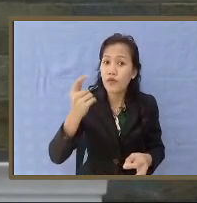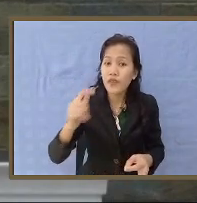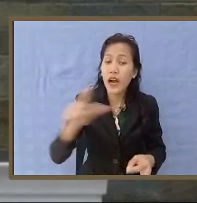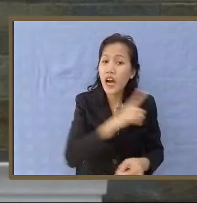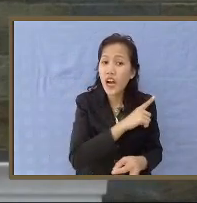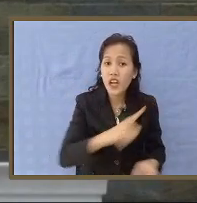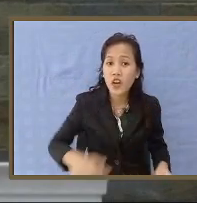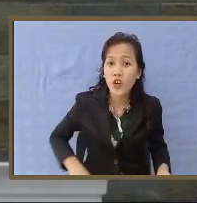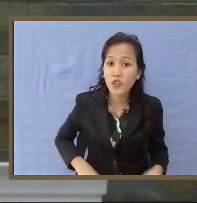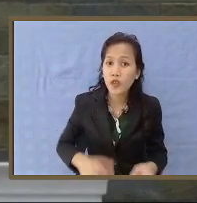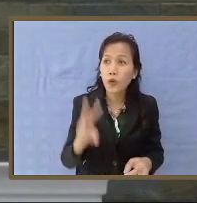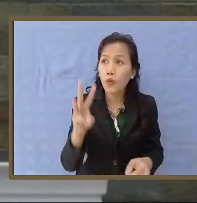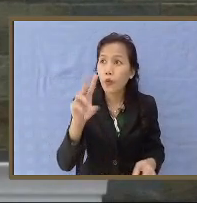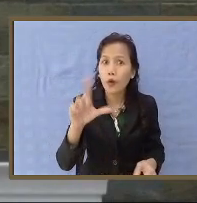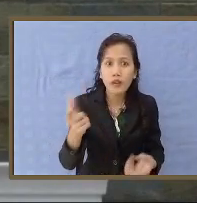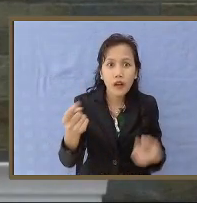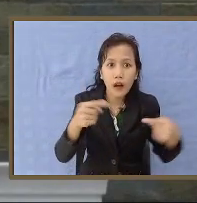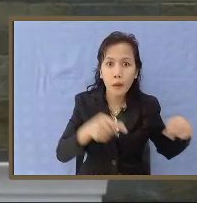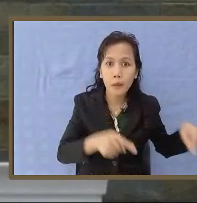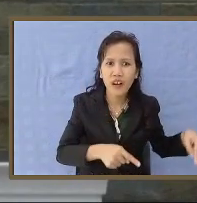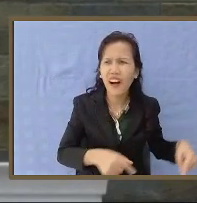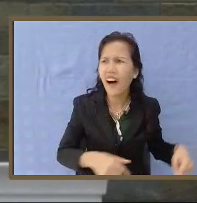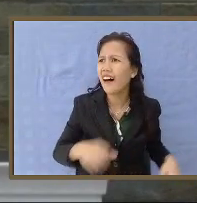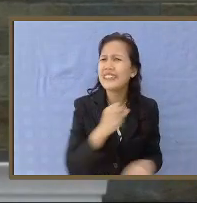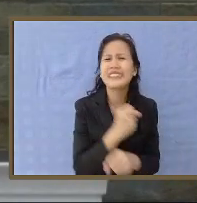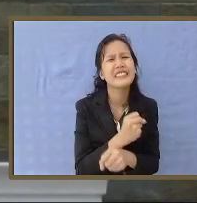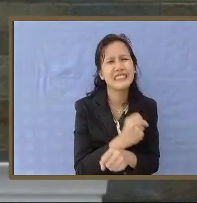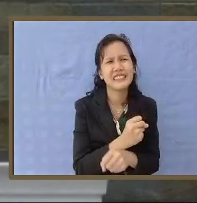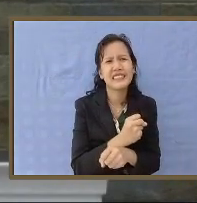kapatid, mahihirapan ang mga young people ngayon.